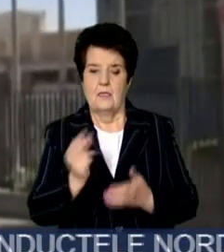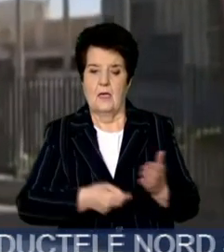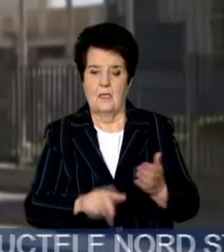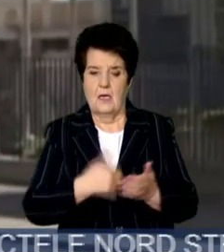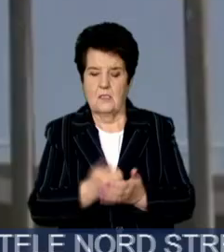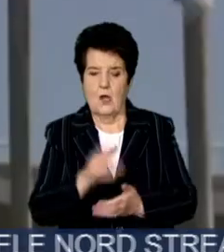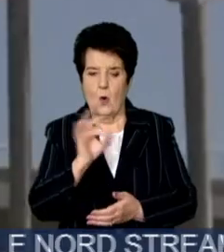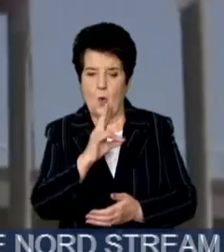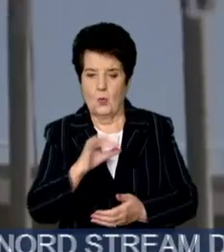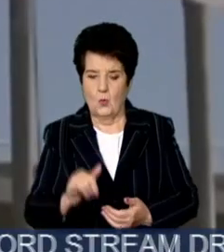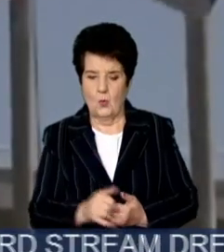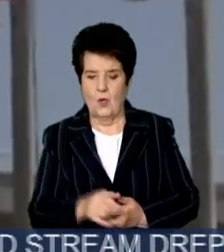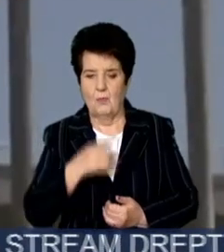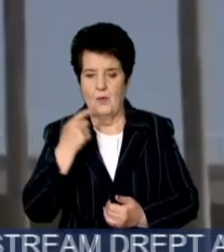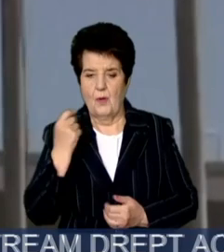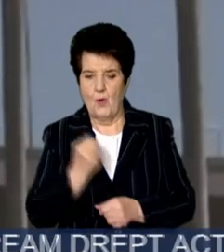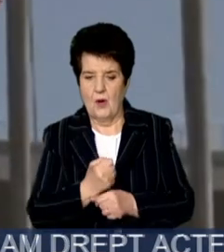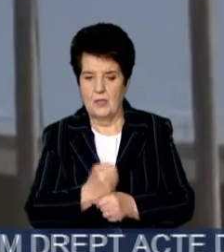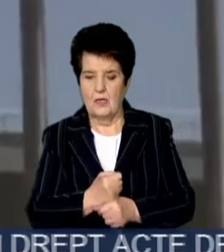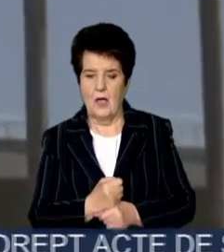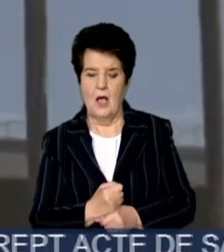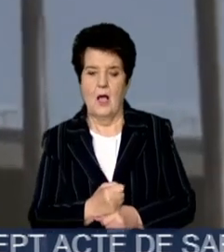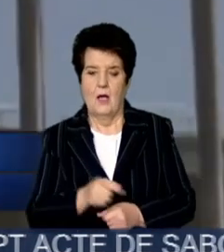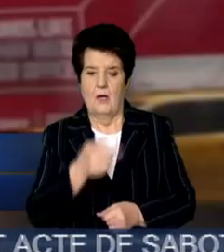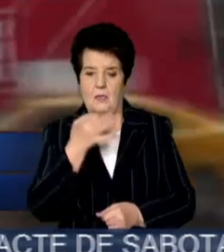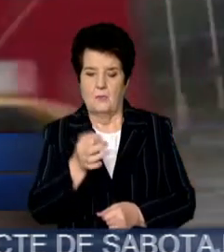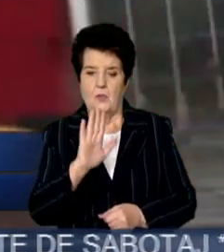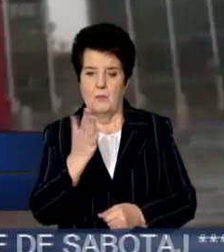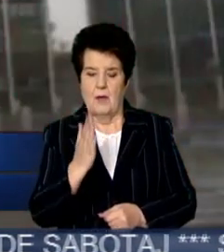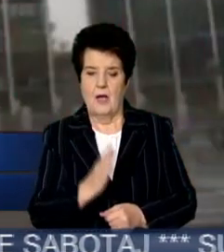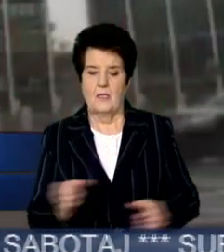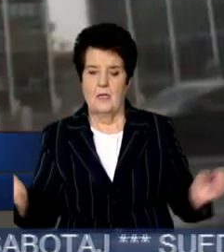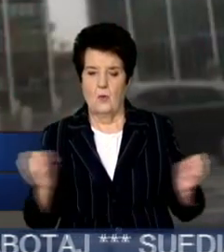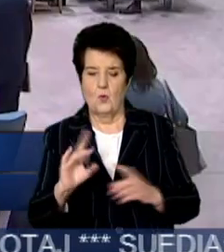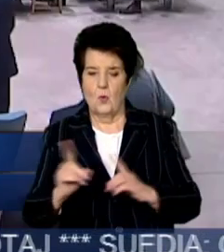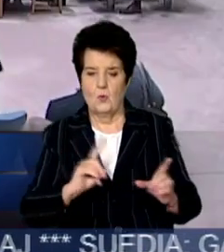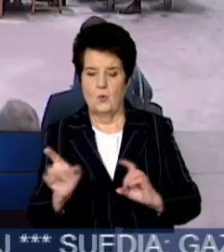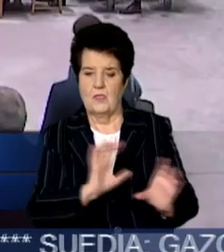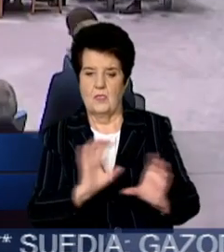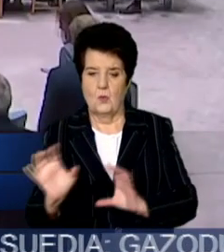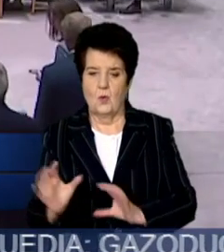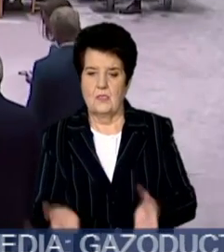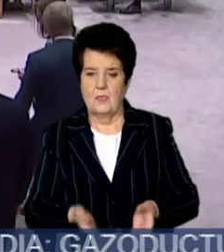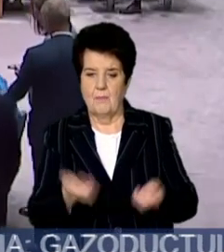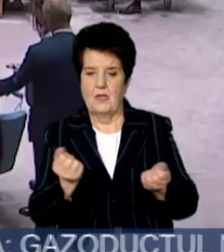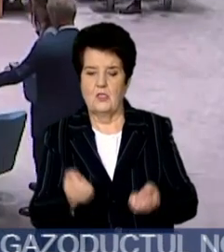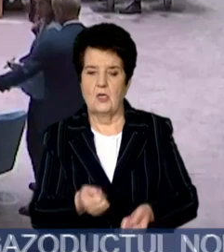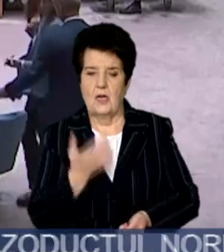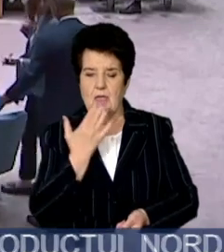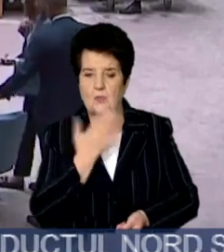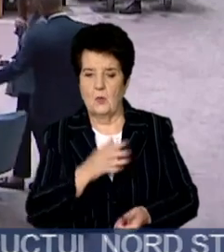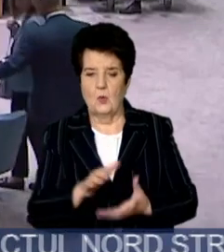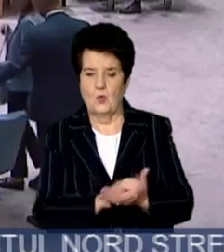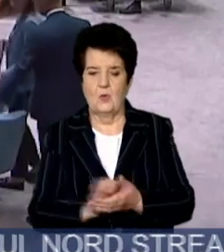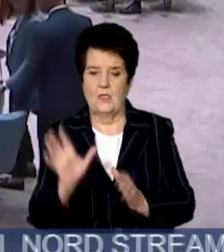general al ONU pentru afaceri politice rozmă ridicaroarei terat marți la Reuniunea Consiliului de securitate sprijinul Națiunilor Unite pentru